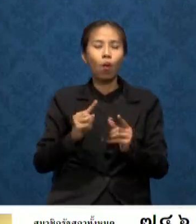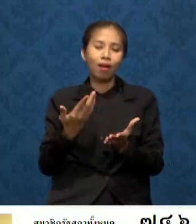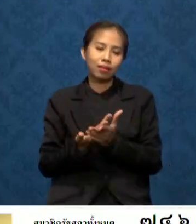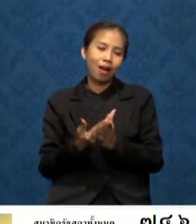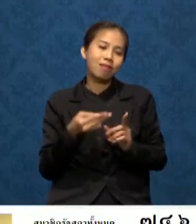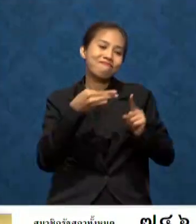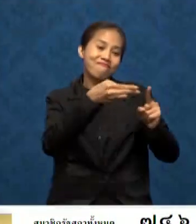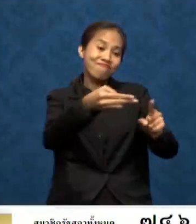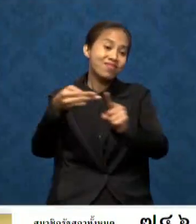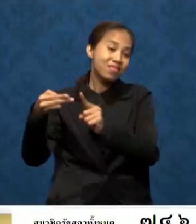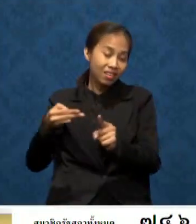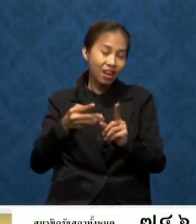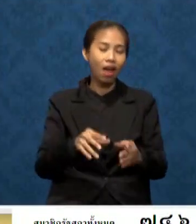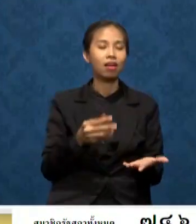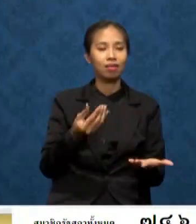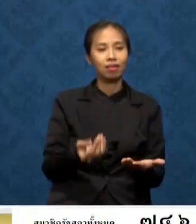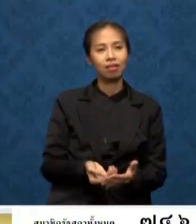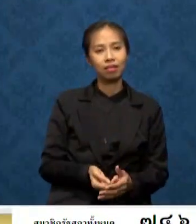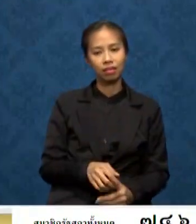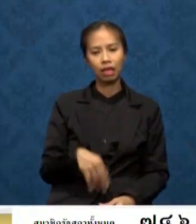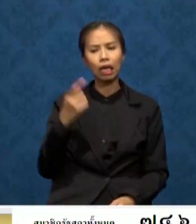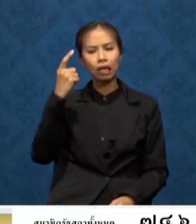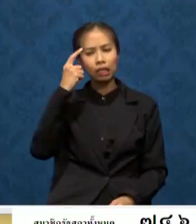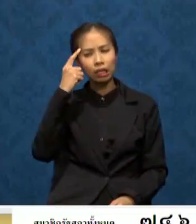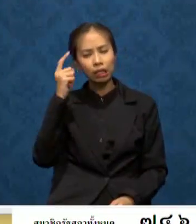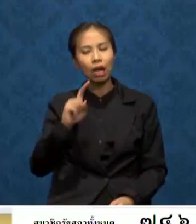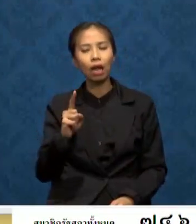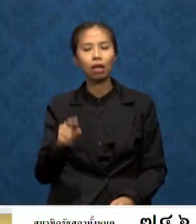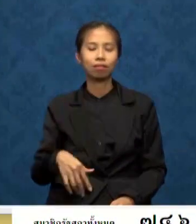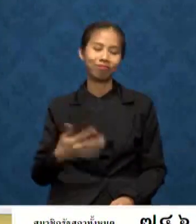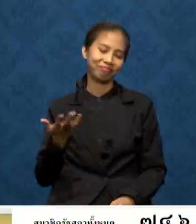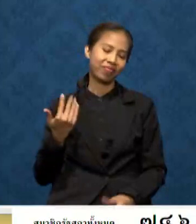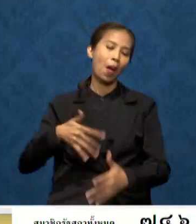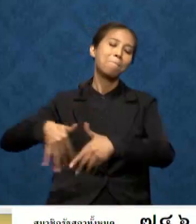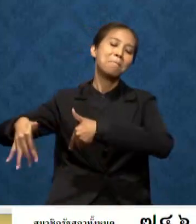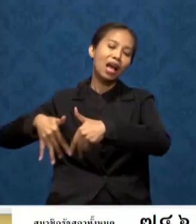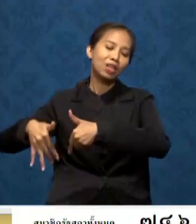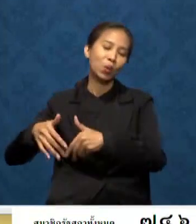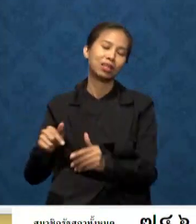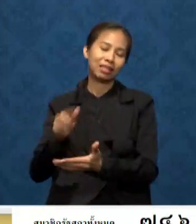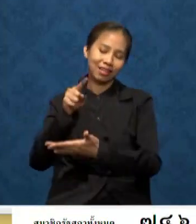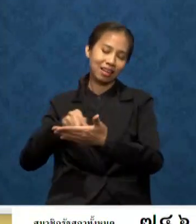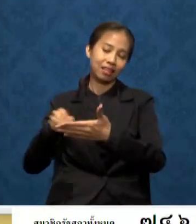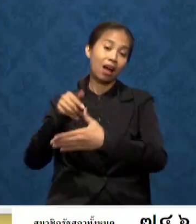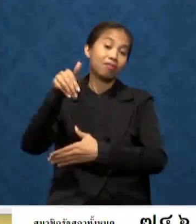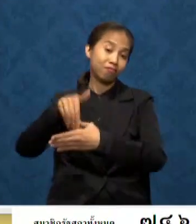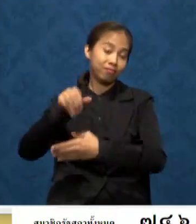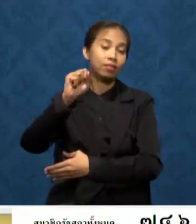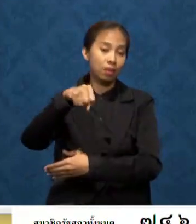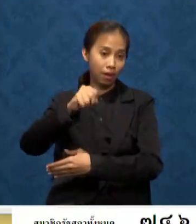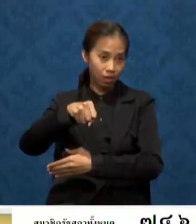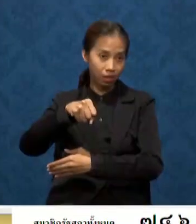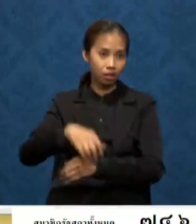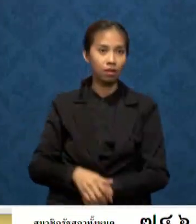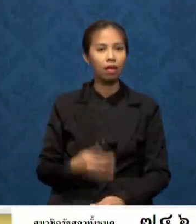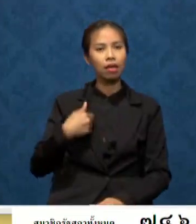10,000บาทนี้ท่านคำนึงถึงคะแนนเสียงที่ประชาชนเลือกมาหรือเปล่าท่านคำนึงถึง